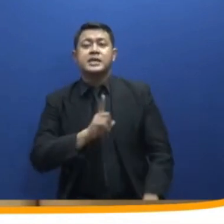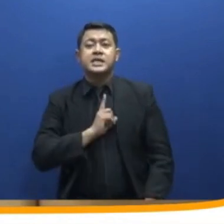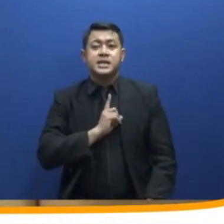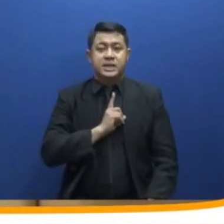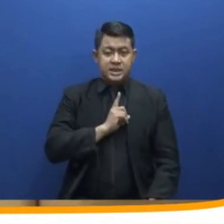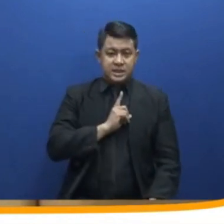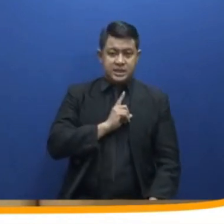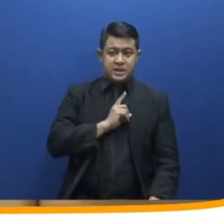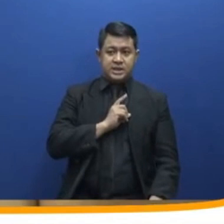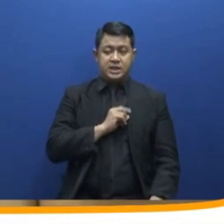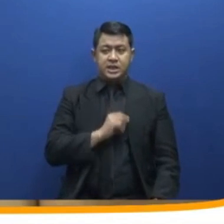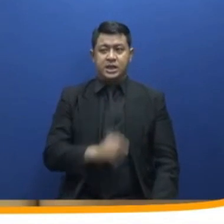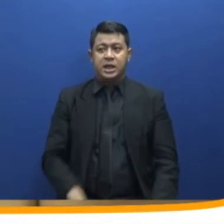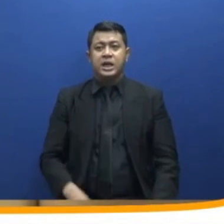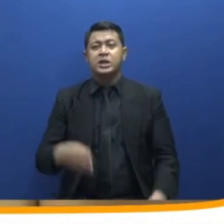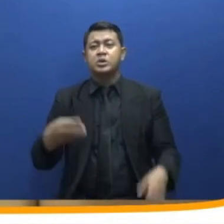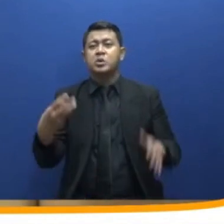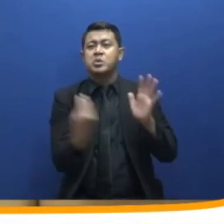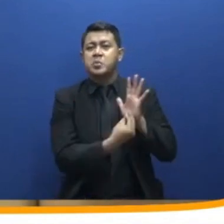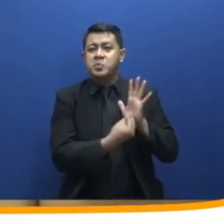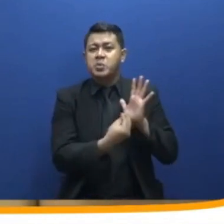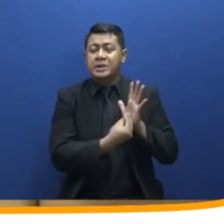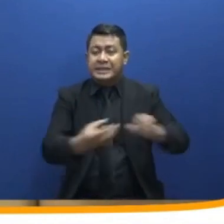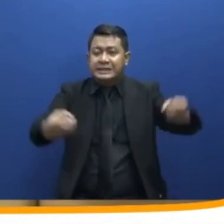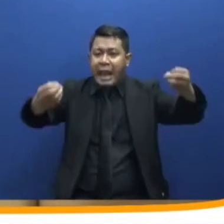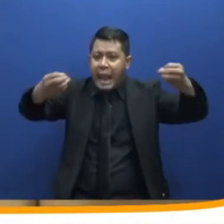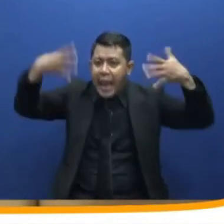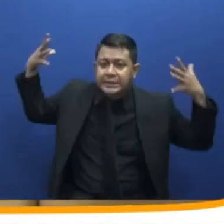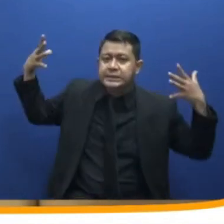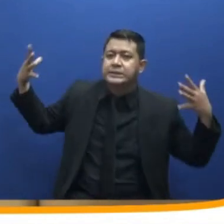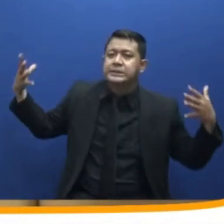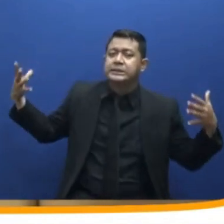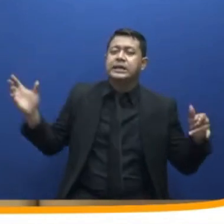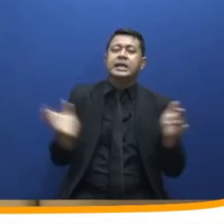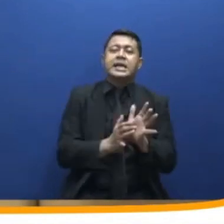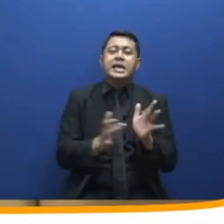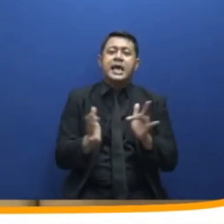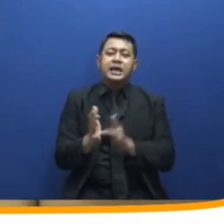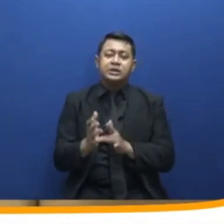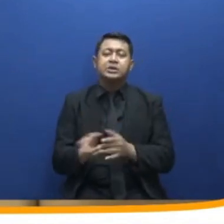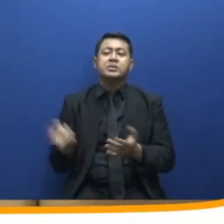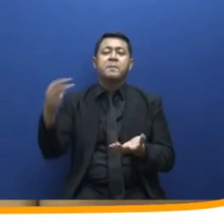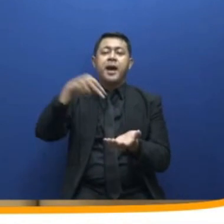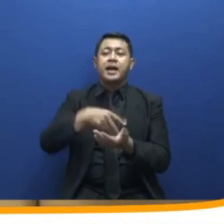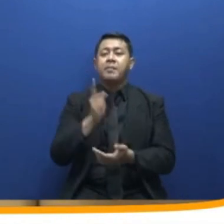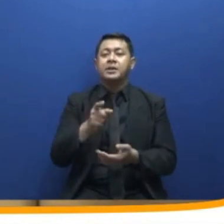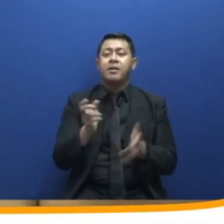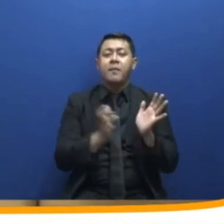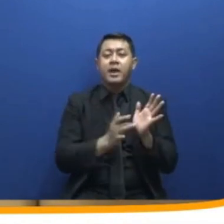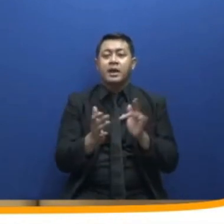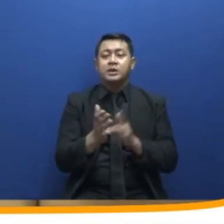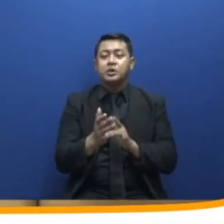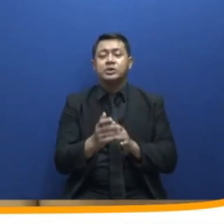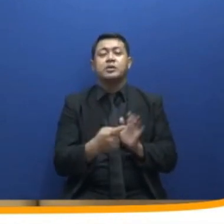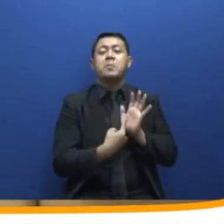diri itu bukti yang paling otentik bahwa Yesus itu bangkit dari antara orang mati ia toh